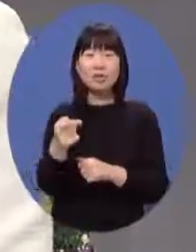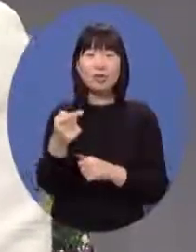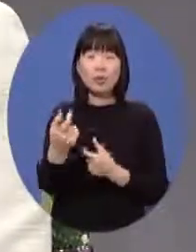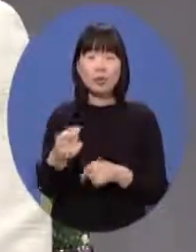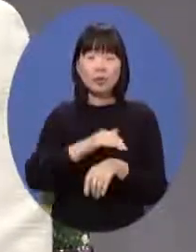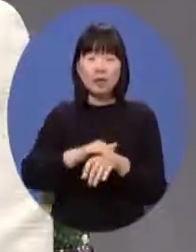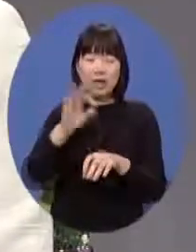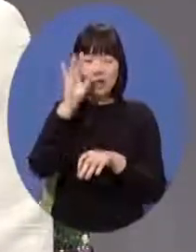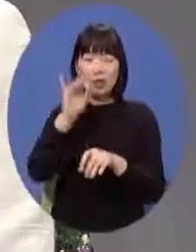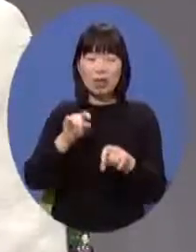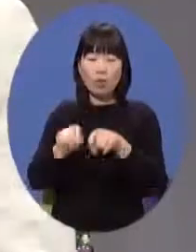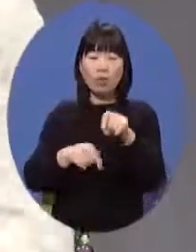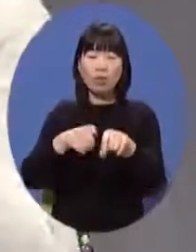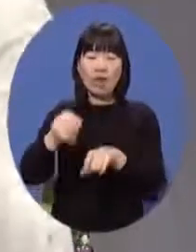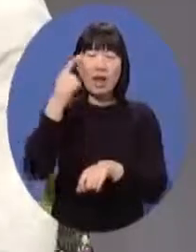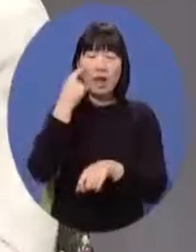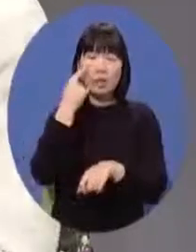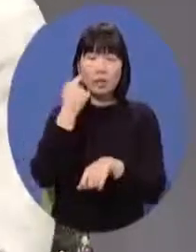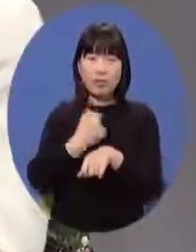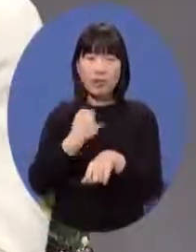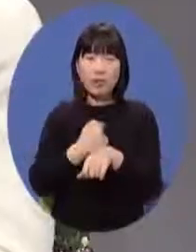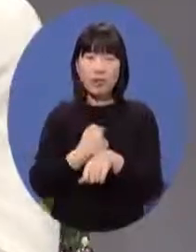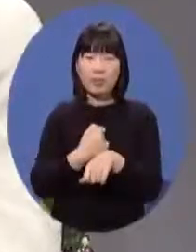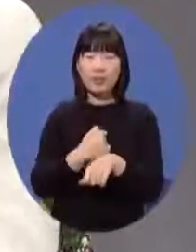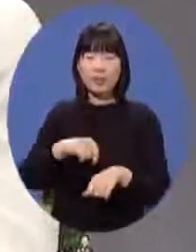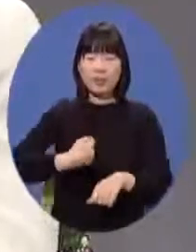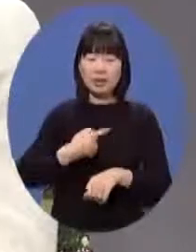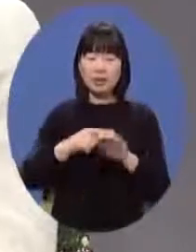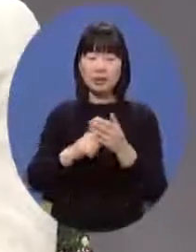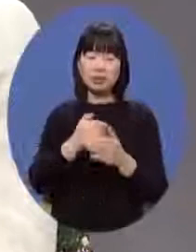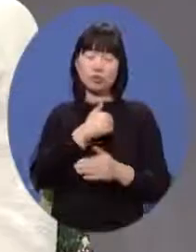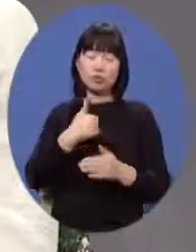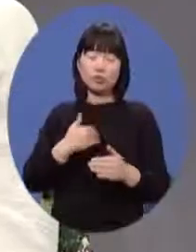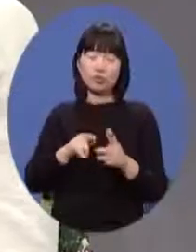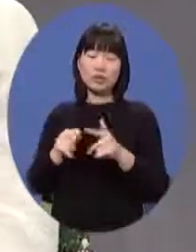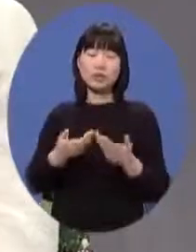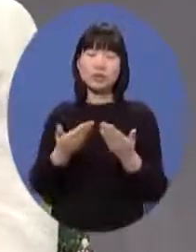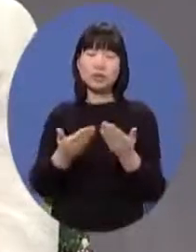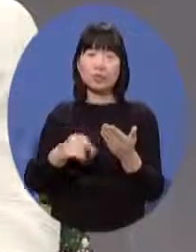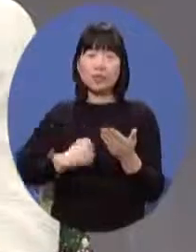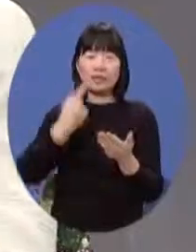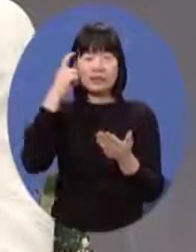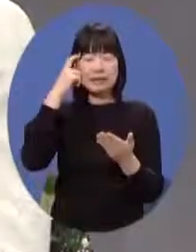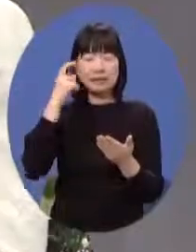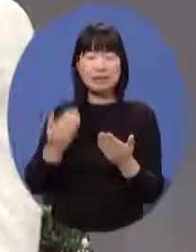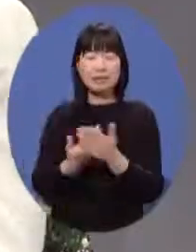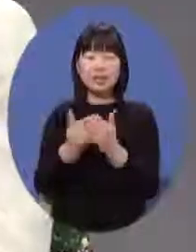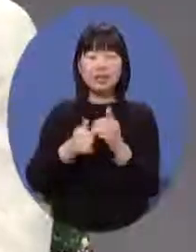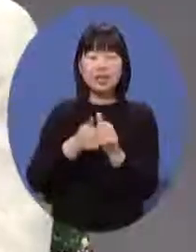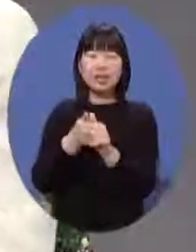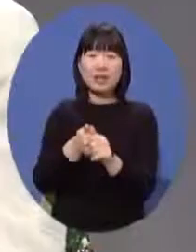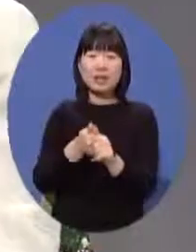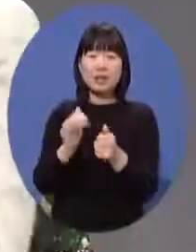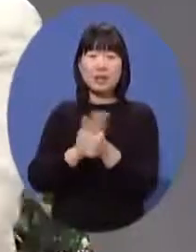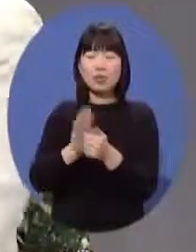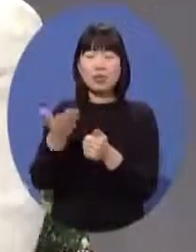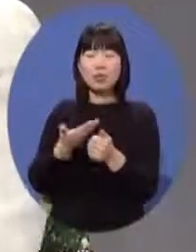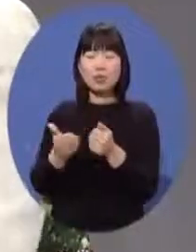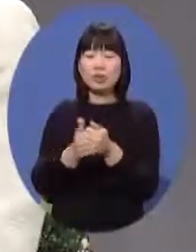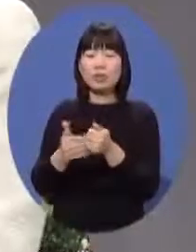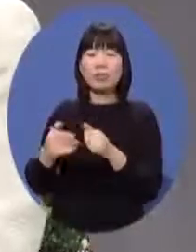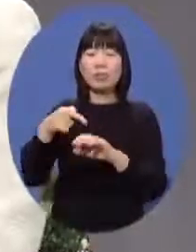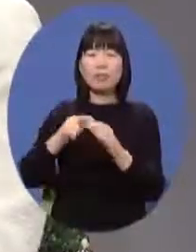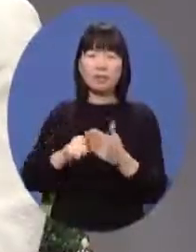보고 가자. 이렇게 해주면 이따 엄마가 자기 마음을 충분히 이해해줬고 자기 인지 발달 단계에 맞춰서 위로를 해줬기 때문에 마음이